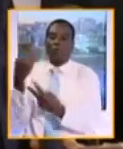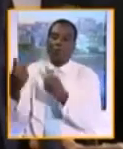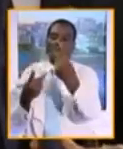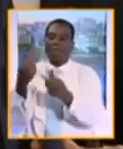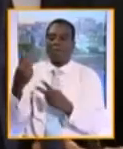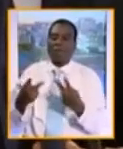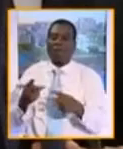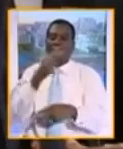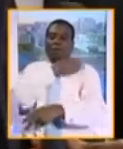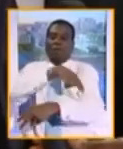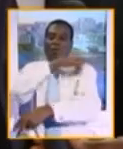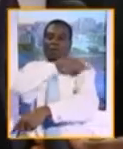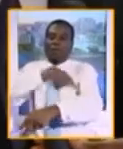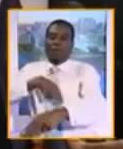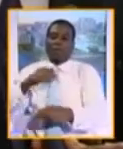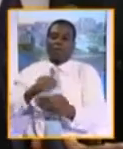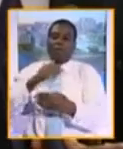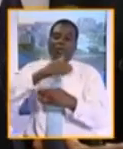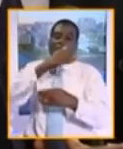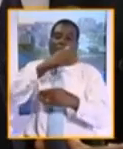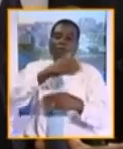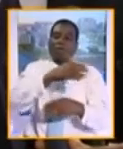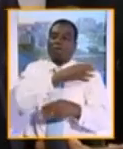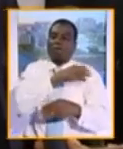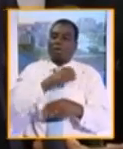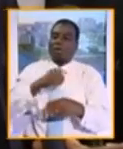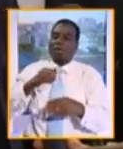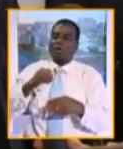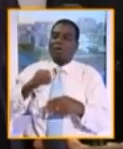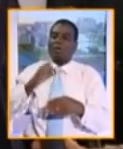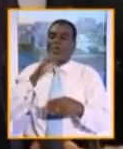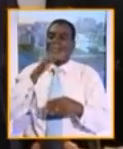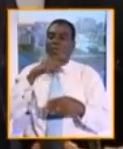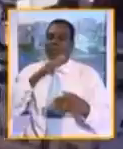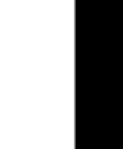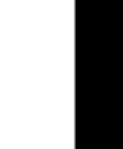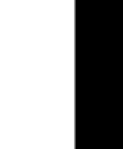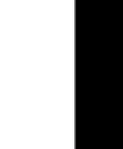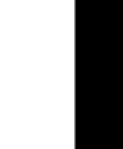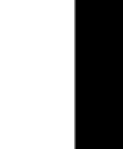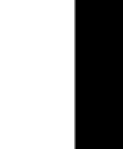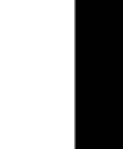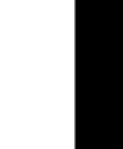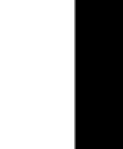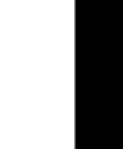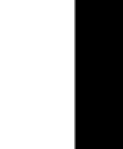un hôpital dans la perspective de l'ouverture de l'hôpital mère-enfant de Bengerville.